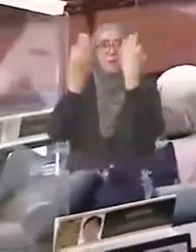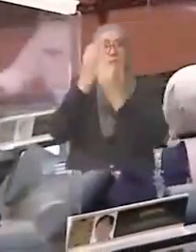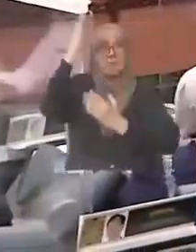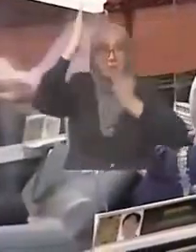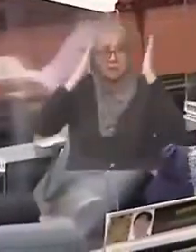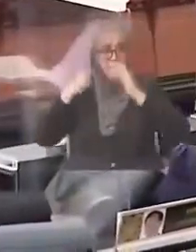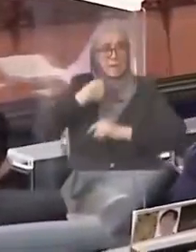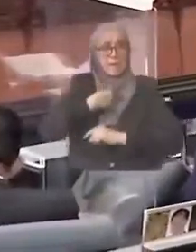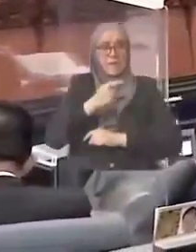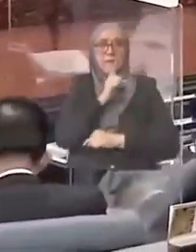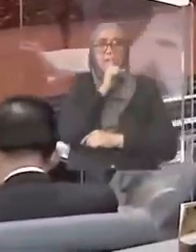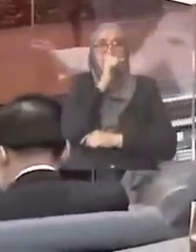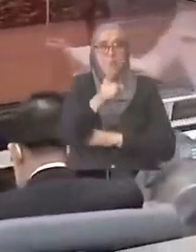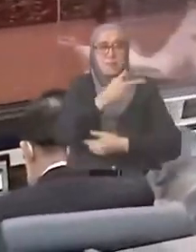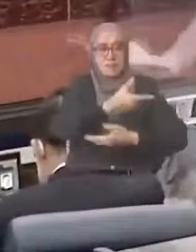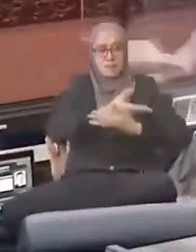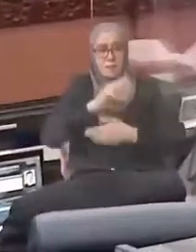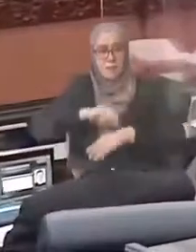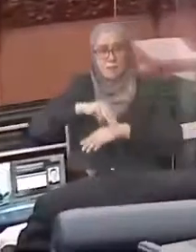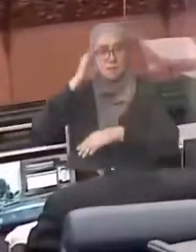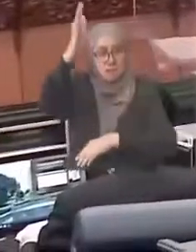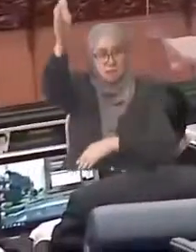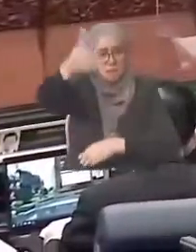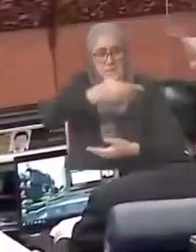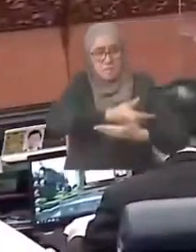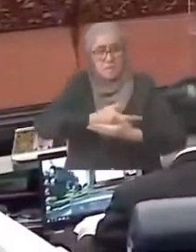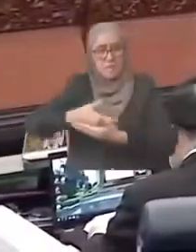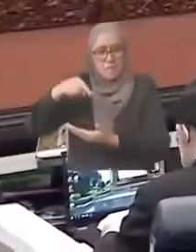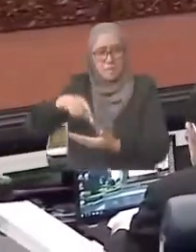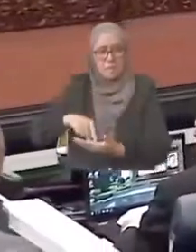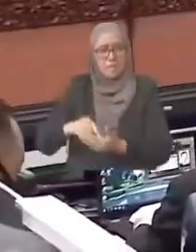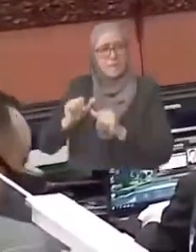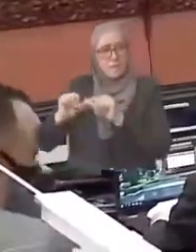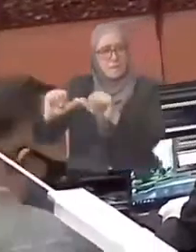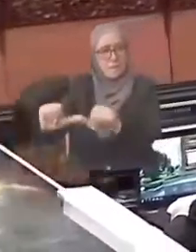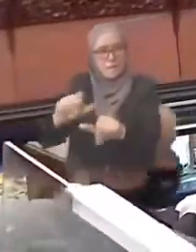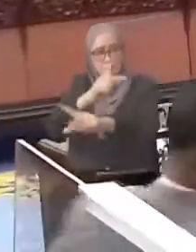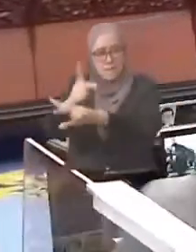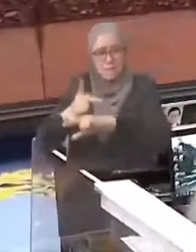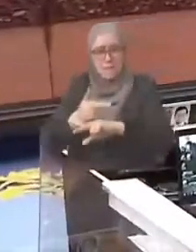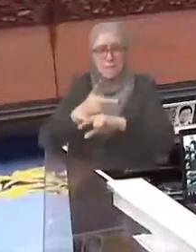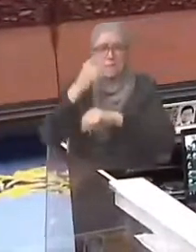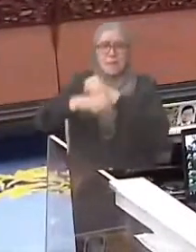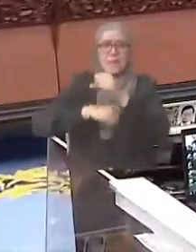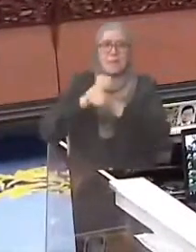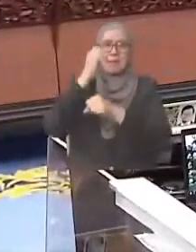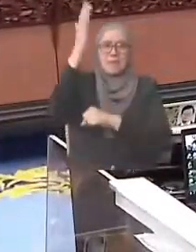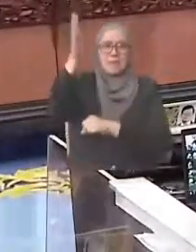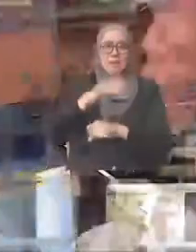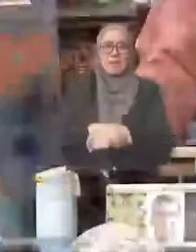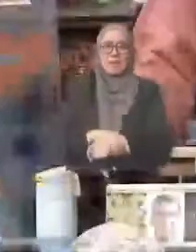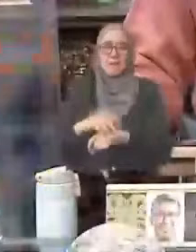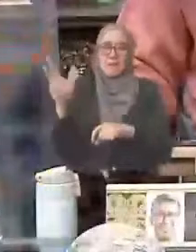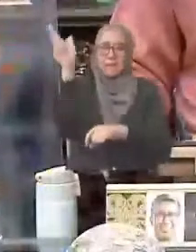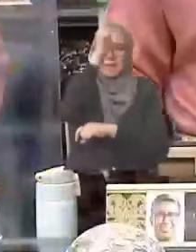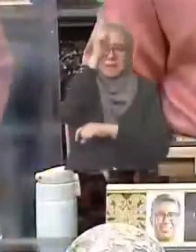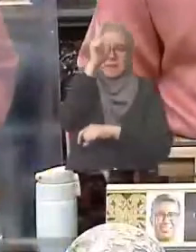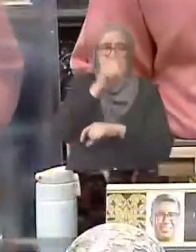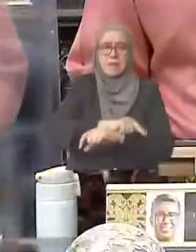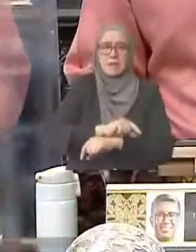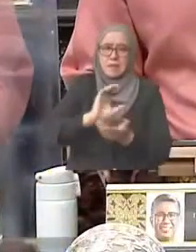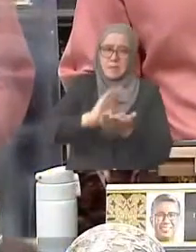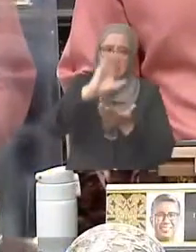ini terus terjaga pada tahun hadapan kerajaan menyediakan 25000000 Ringgit kepada Yayasan keluarga